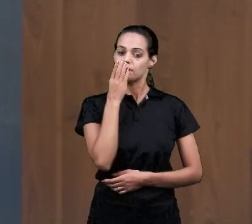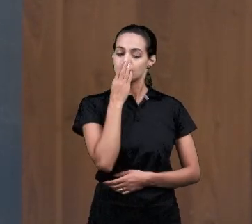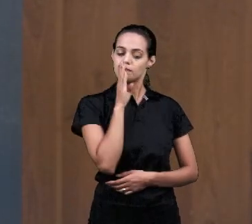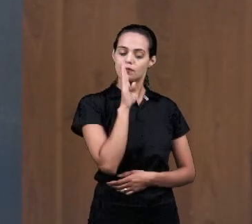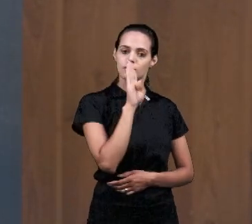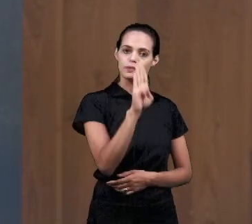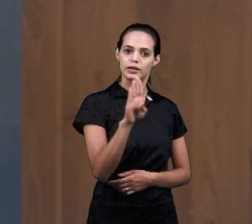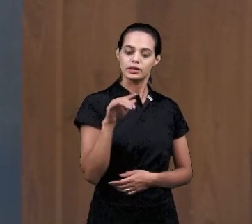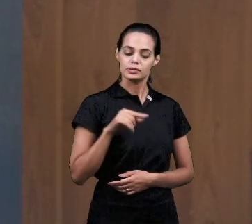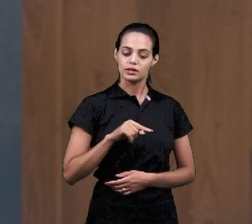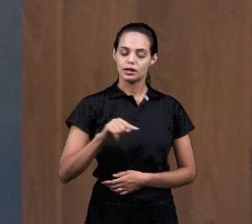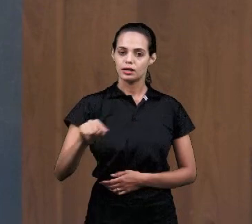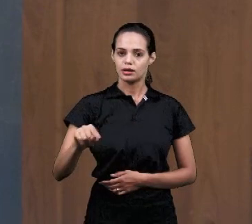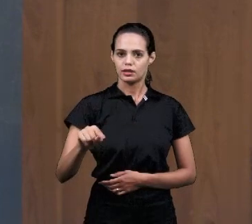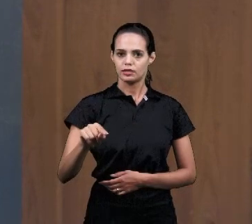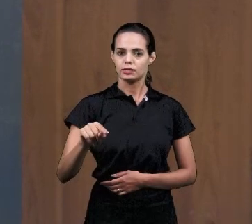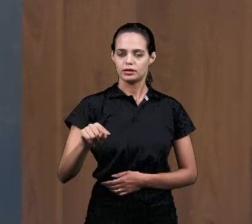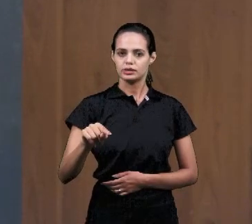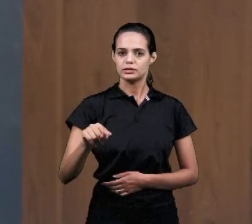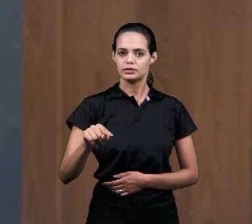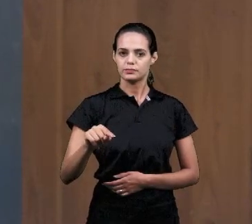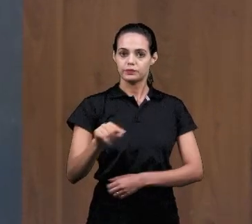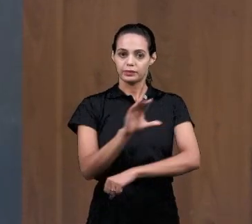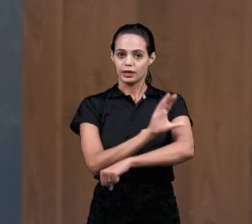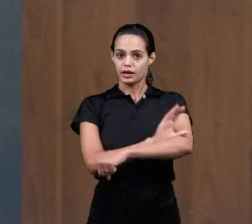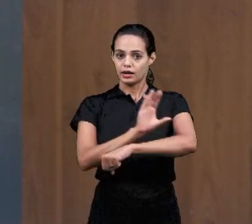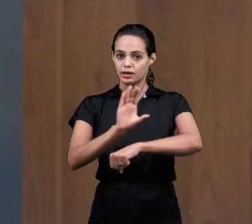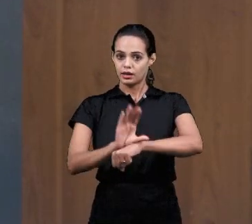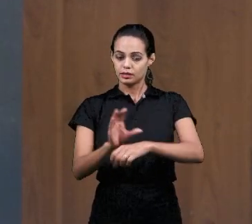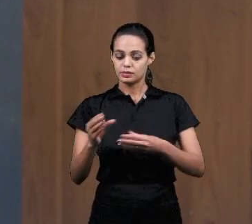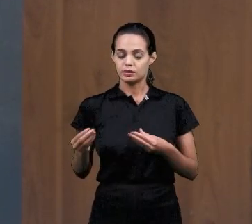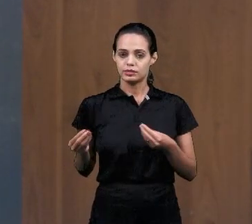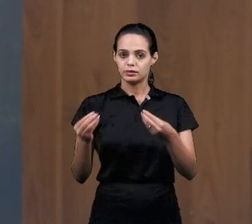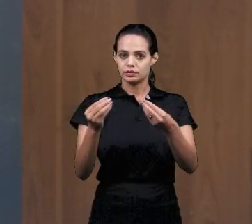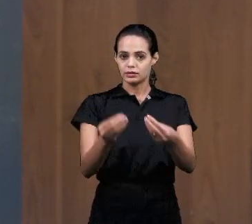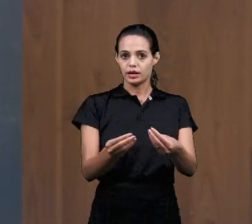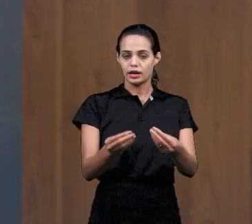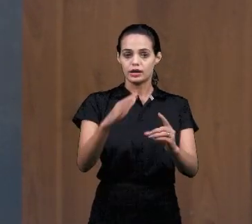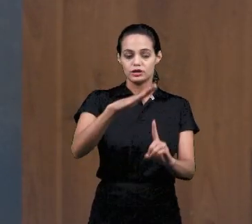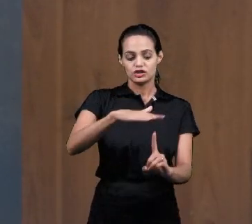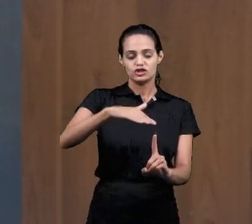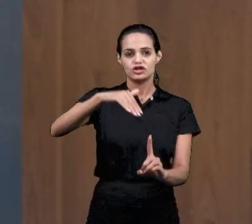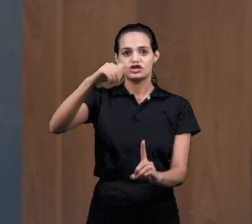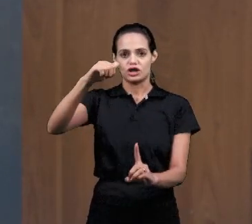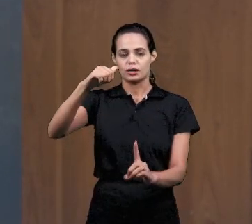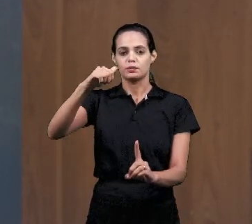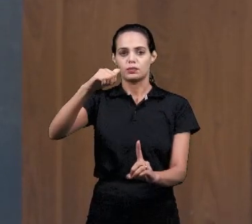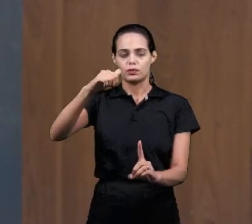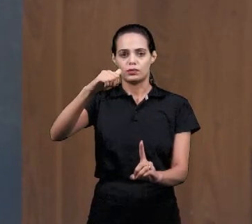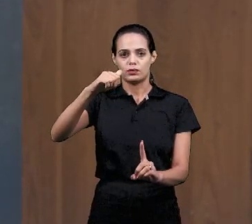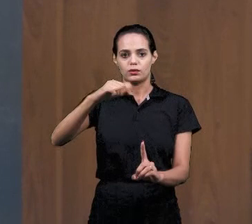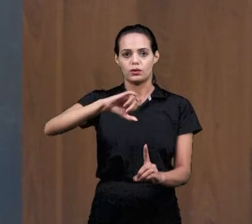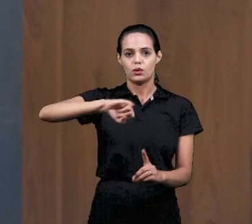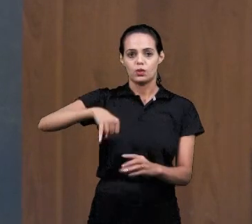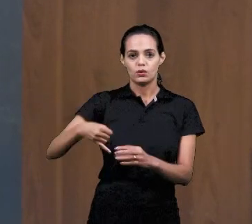la terre de Canaan et a levé Josué, un serviteur obéissant,